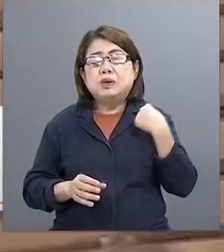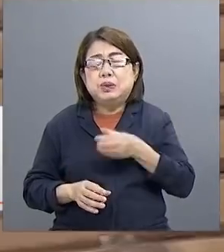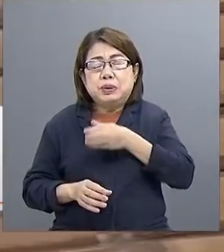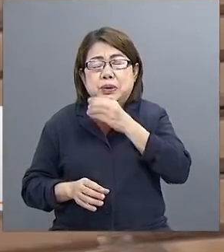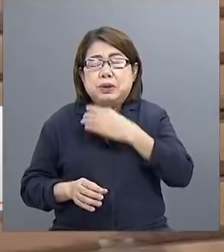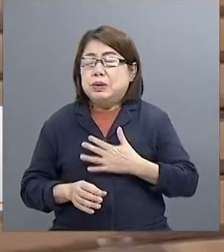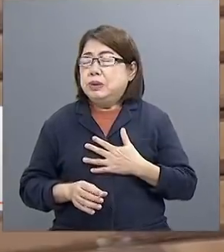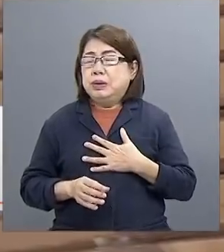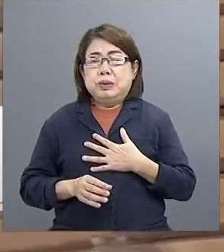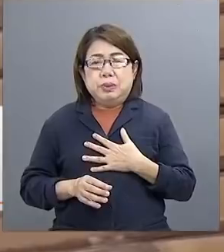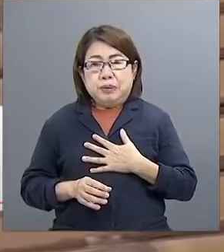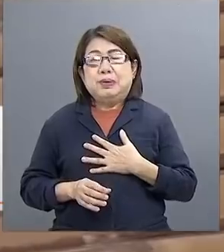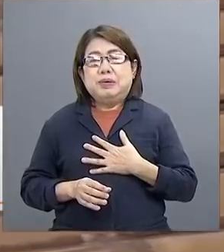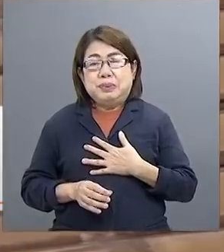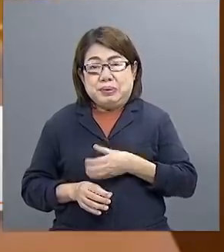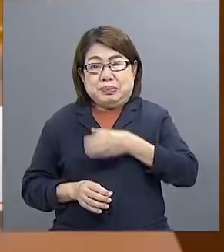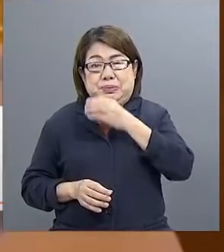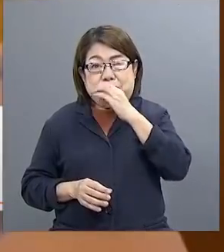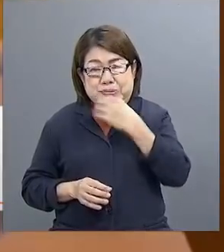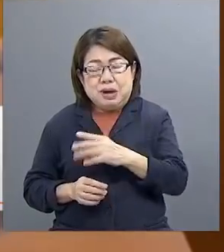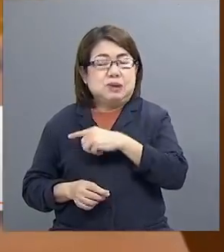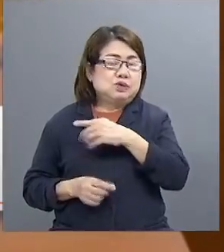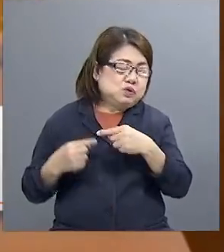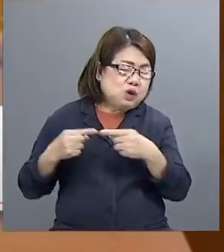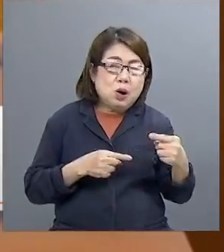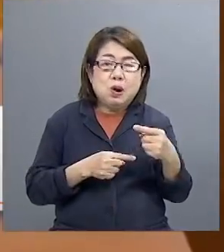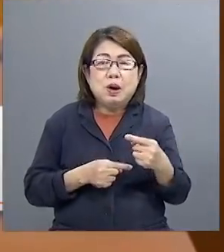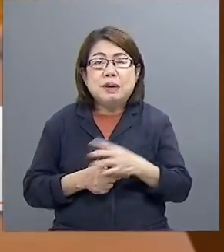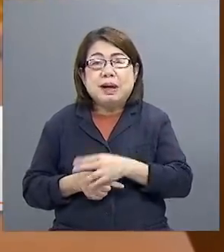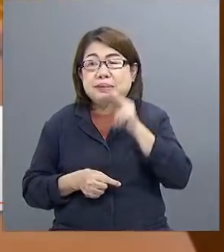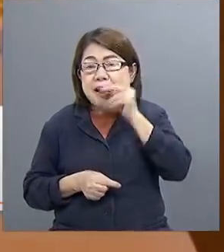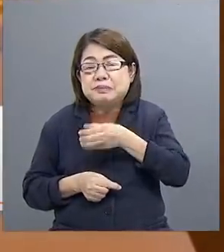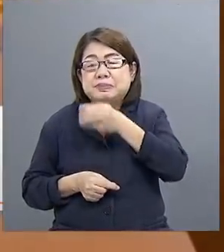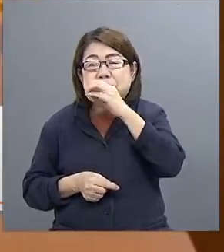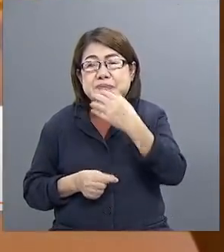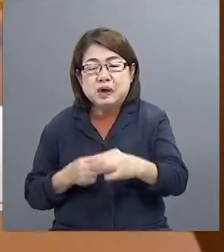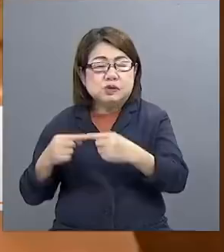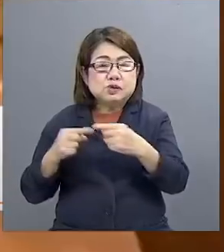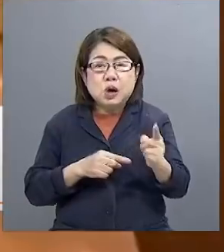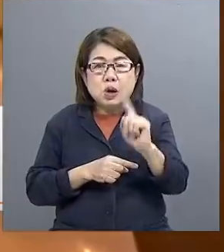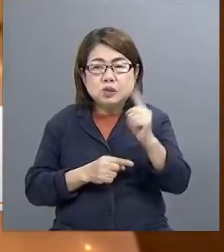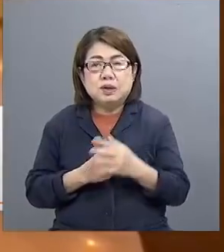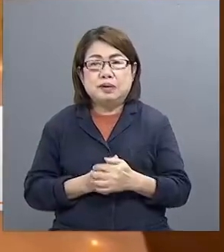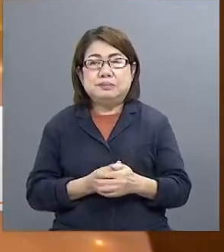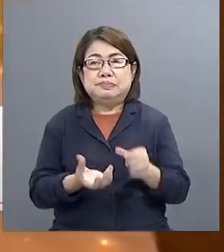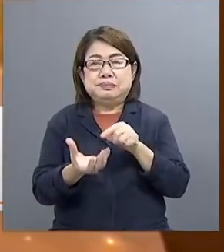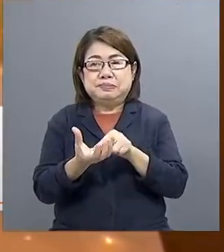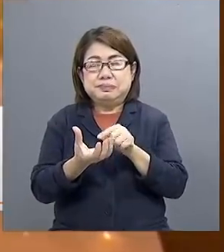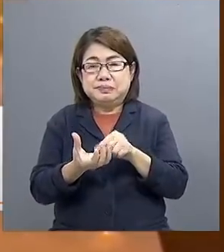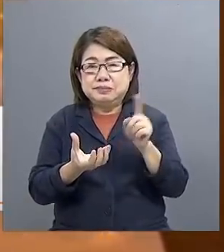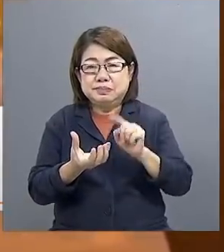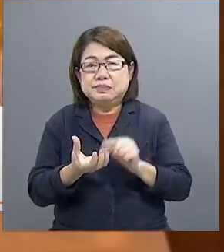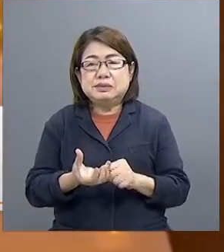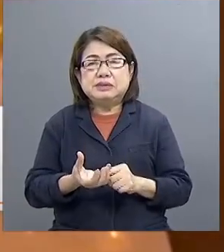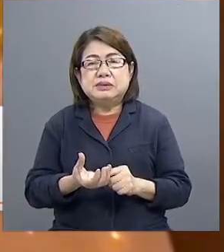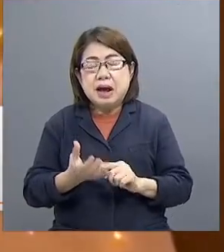จานถัดไปอ่ะมาดูเมนูที่สองเลยครับติดน้ำปุ๊บ Love at First Sightหรือว่าหลักแรกโหการ